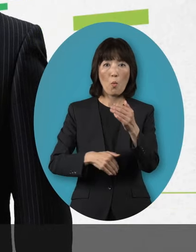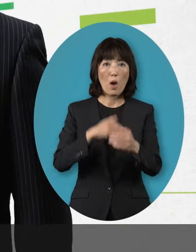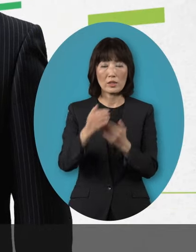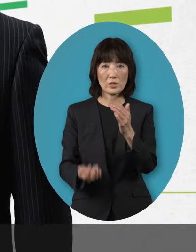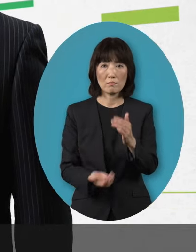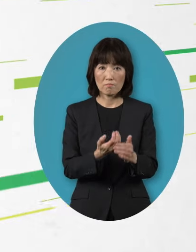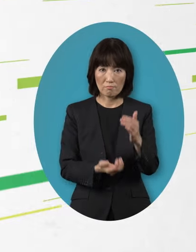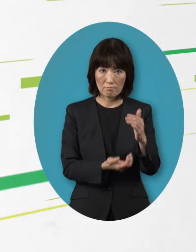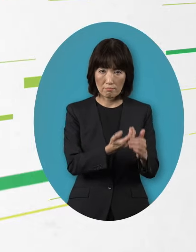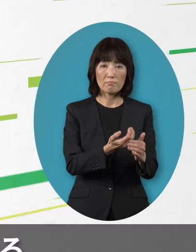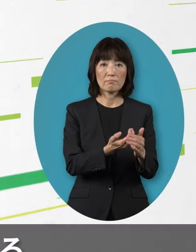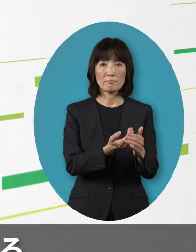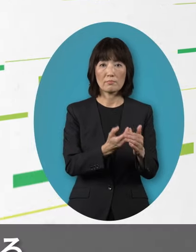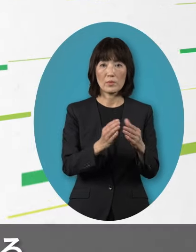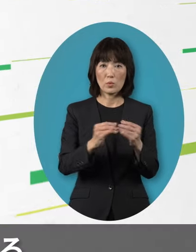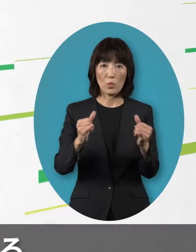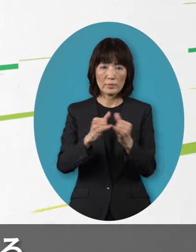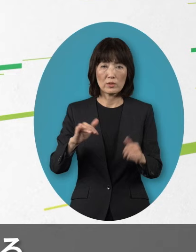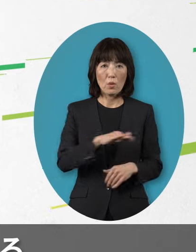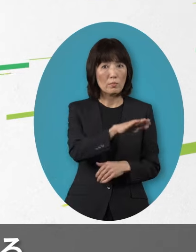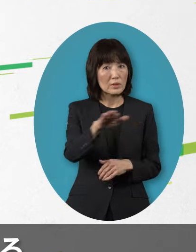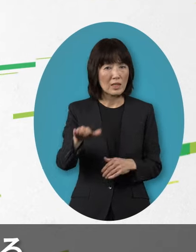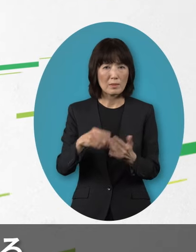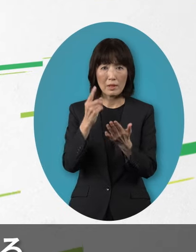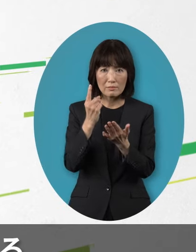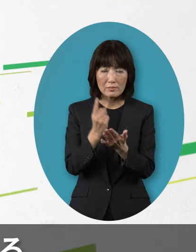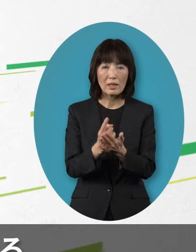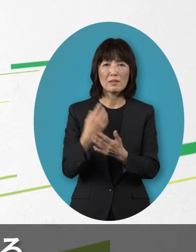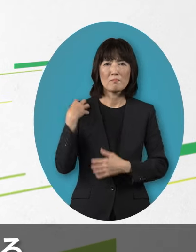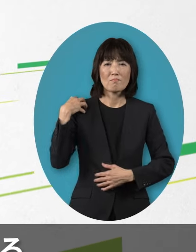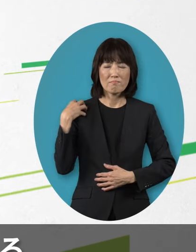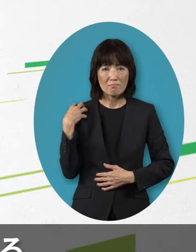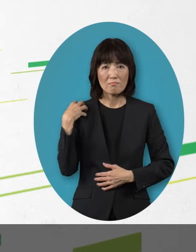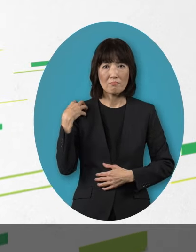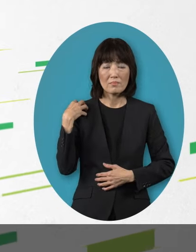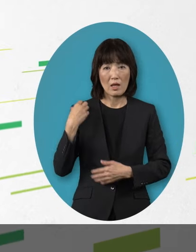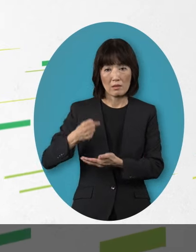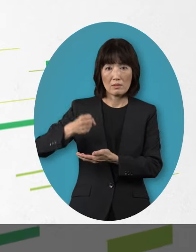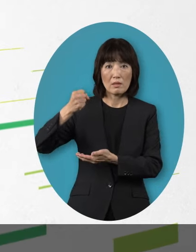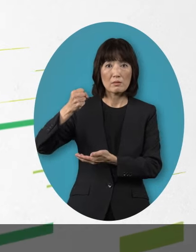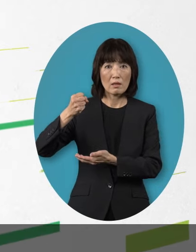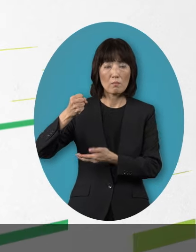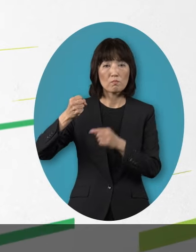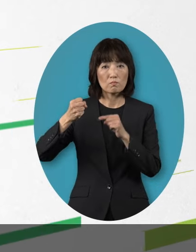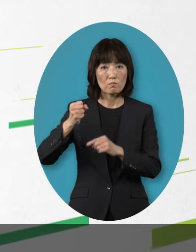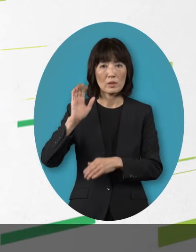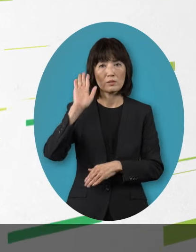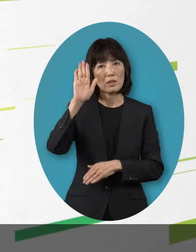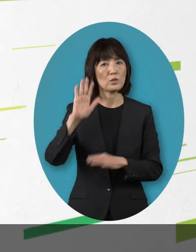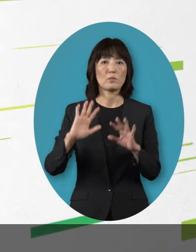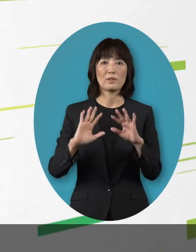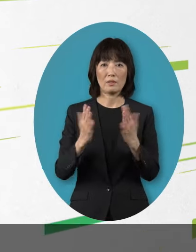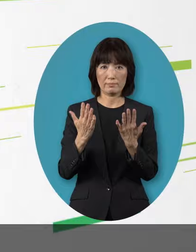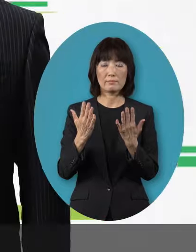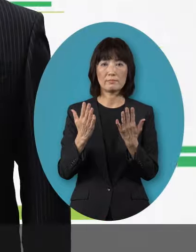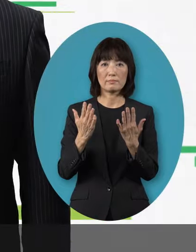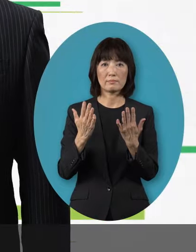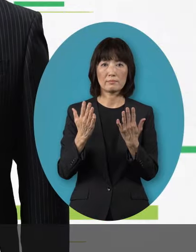ています。国民の皆様のみに負担を強いて作られる財源には先行きはありません